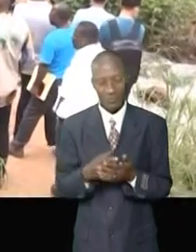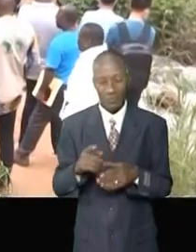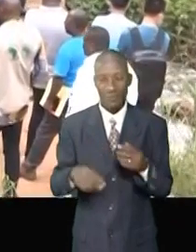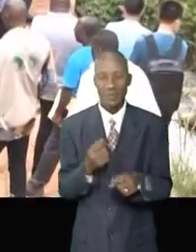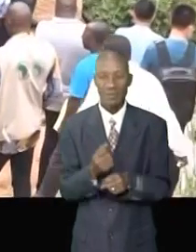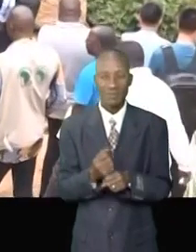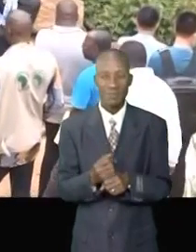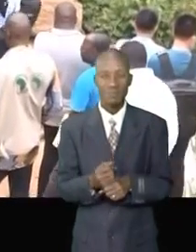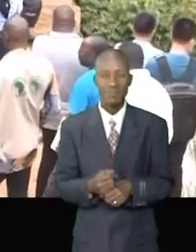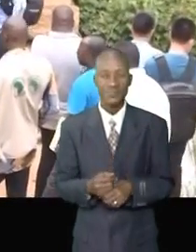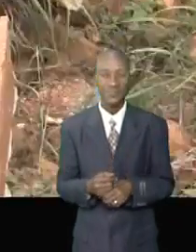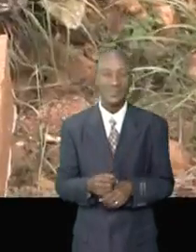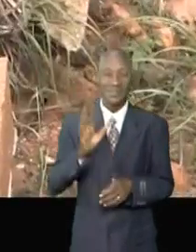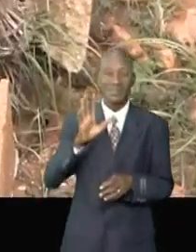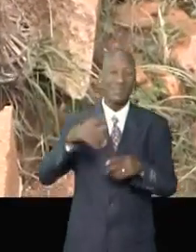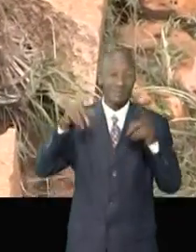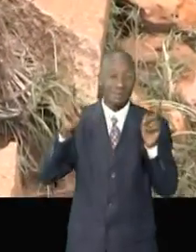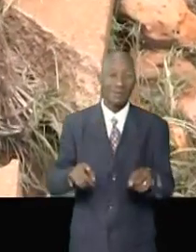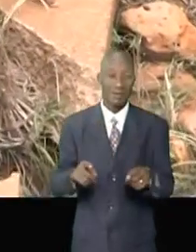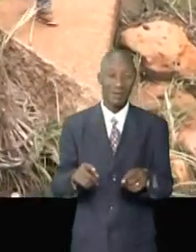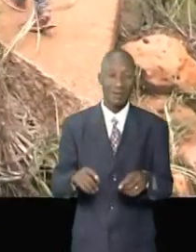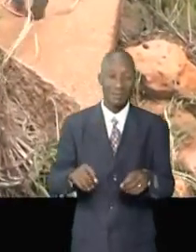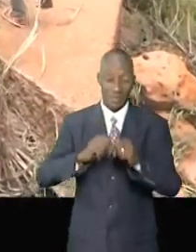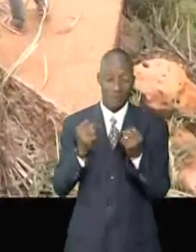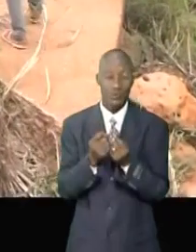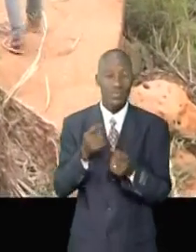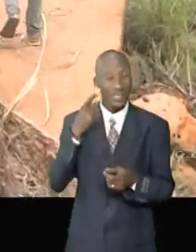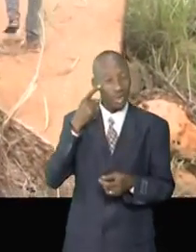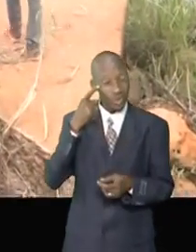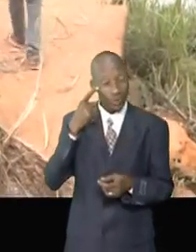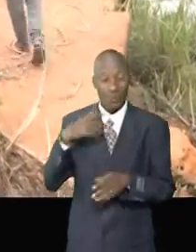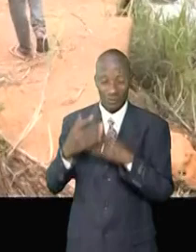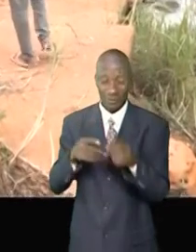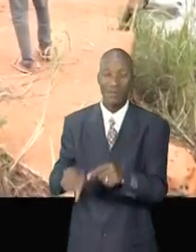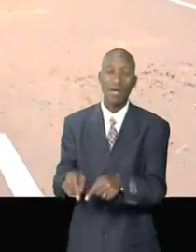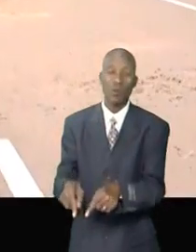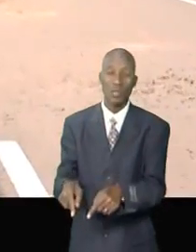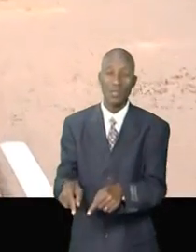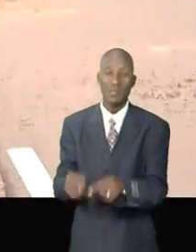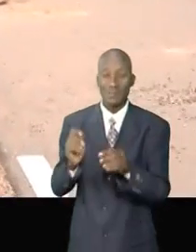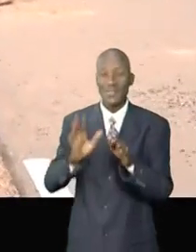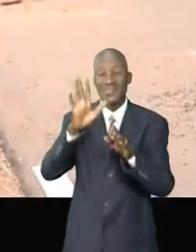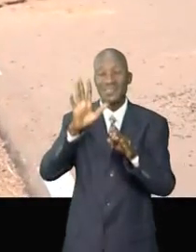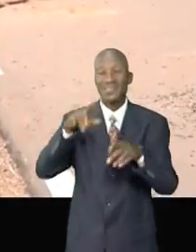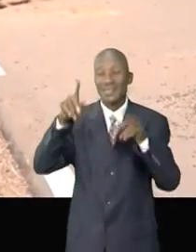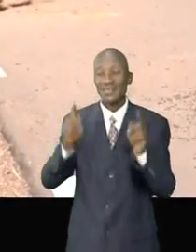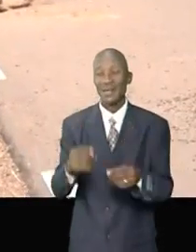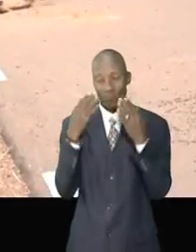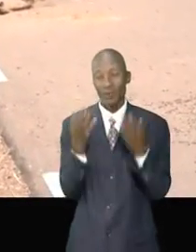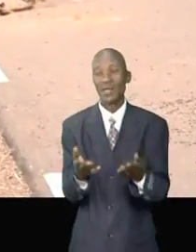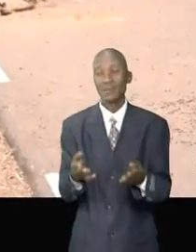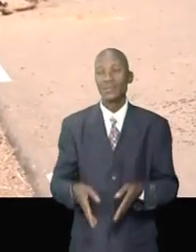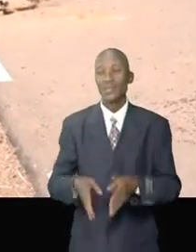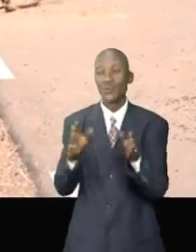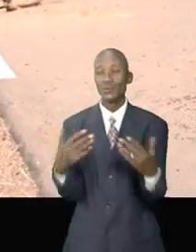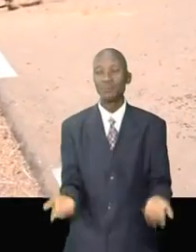pourtant, il y a de cela 5 ans seulement que l'entreprise chinoise Sinohydro exécutait les travaux de modernisation de ce tronçon